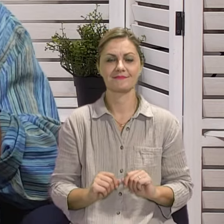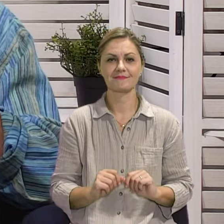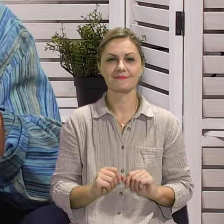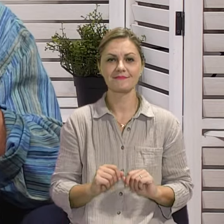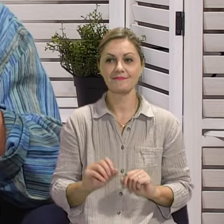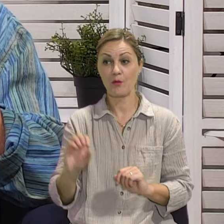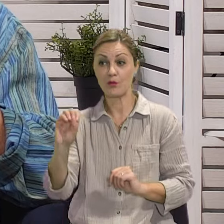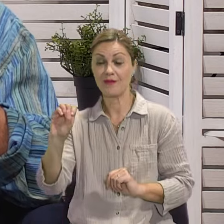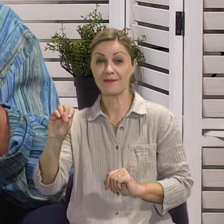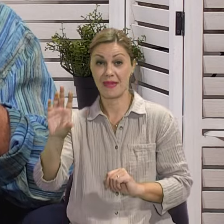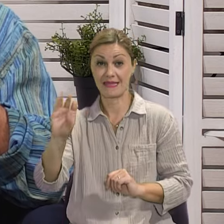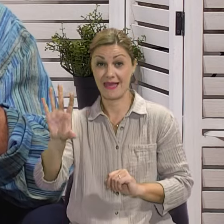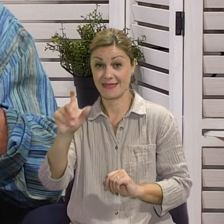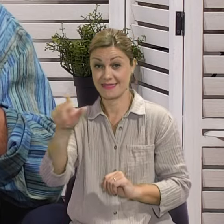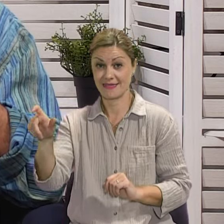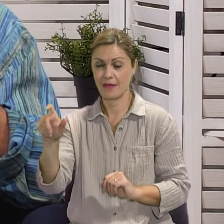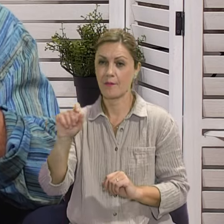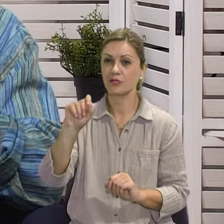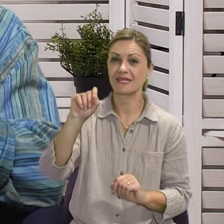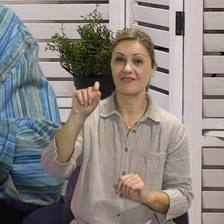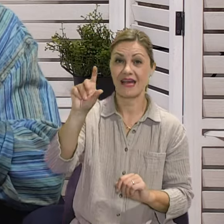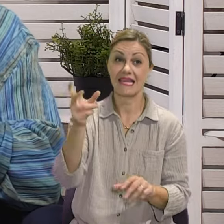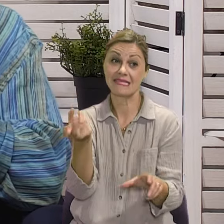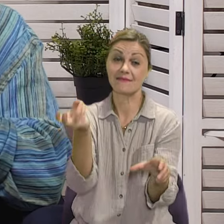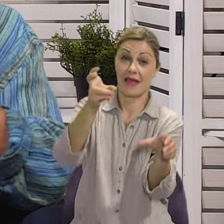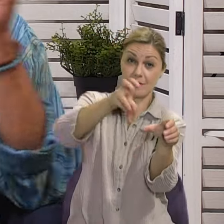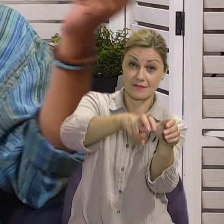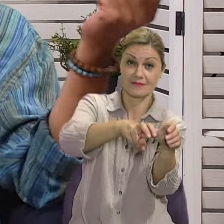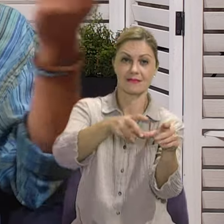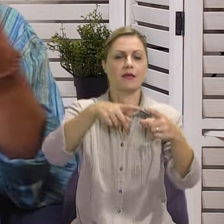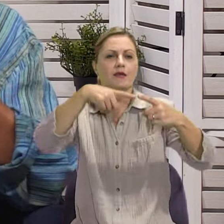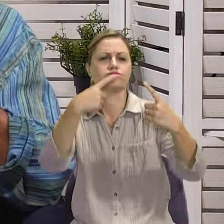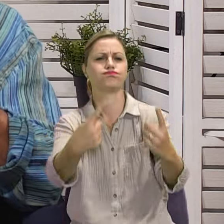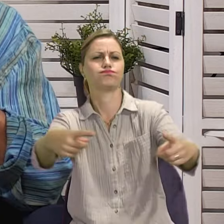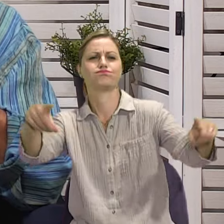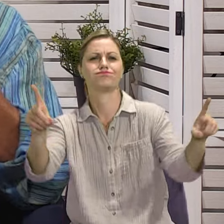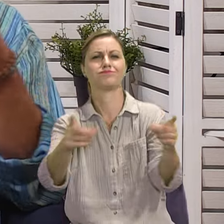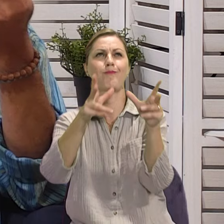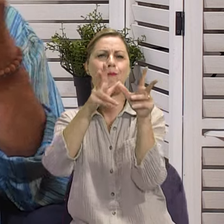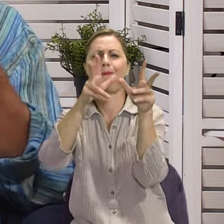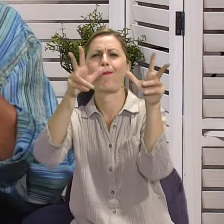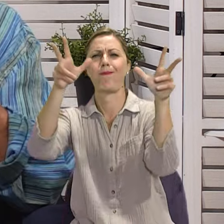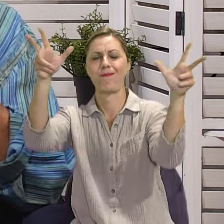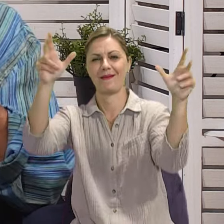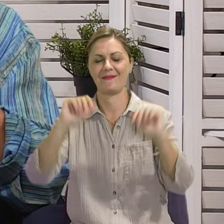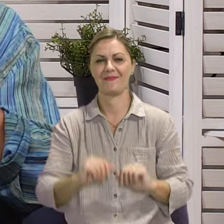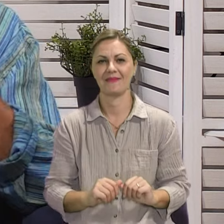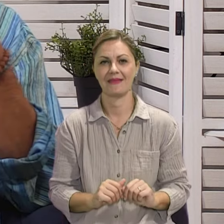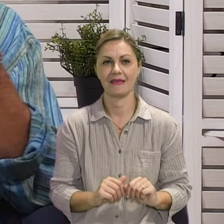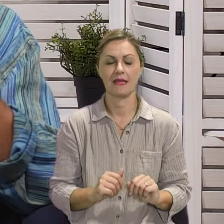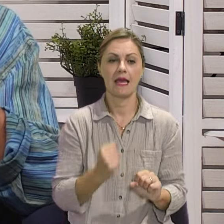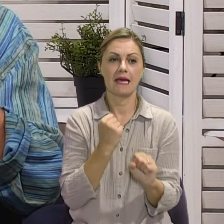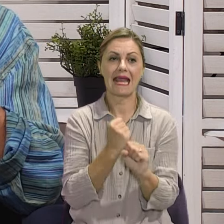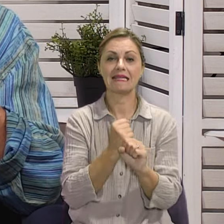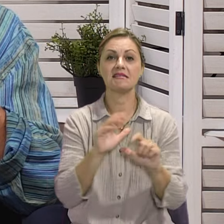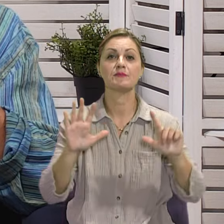od ovih 15, možda ih je bilo 12 tamo. Opet ista ekipa zapravo. I radili smo tako tih